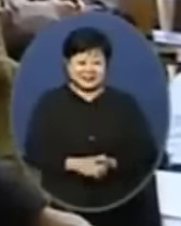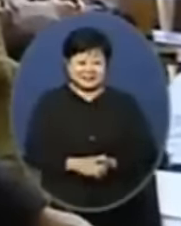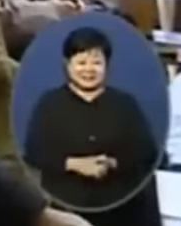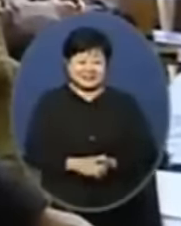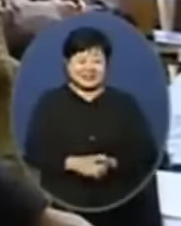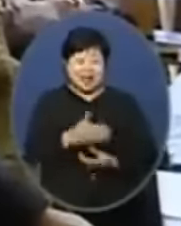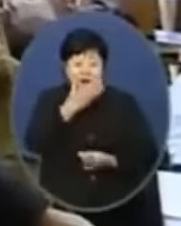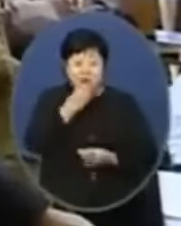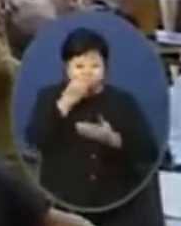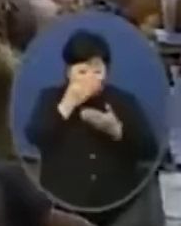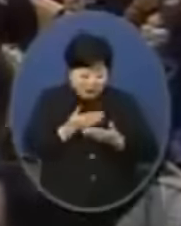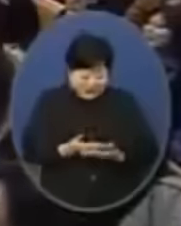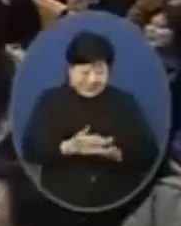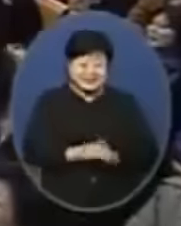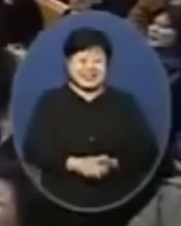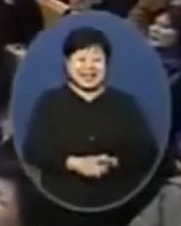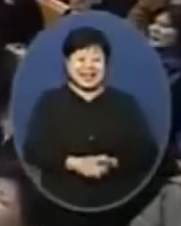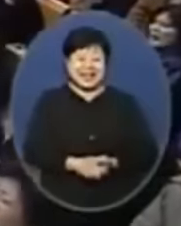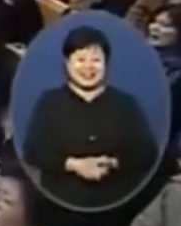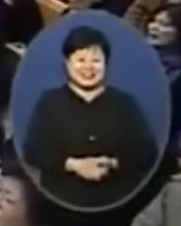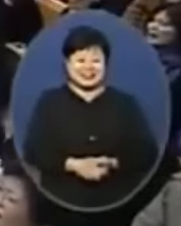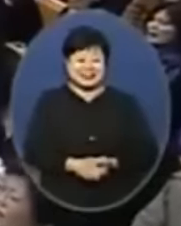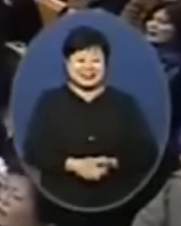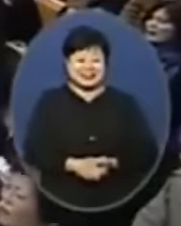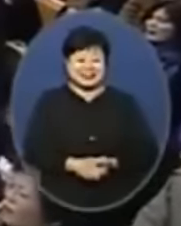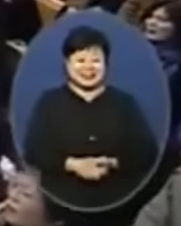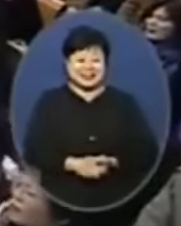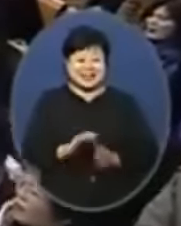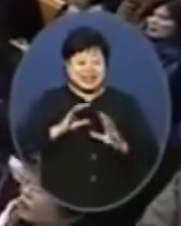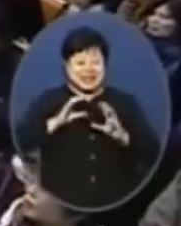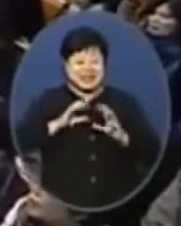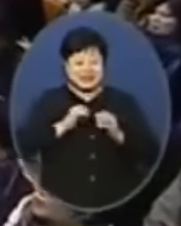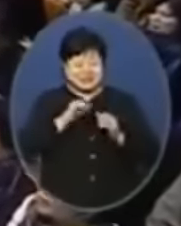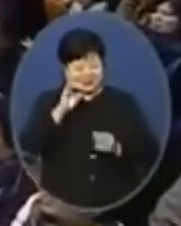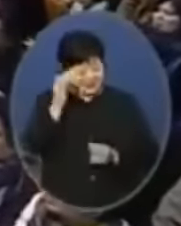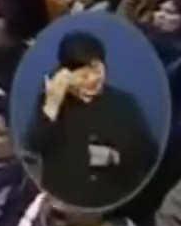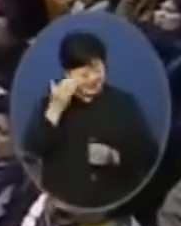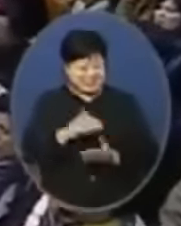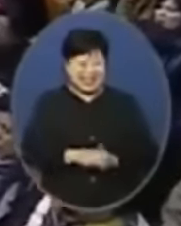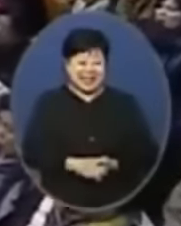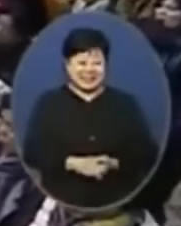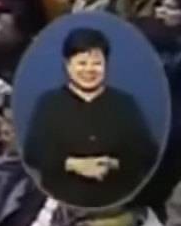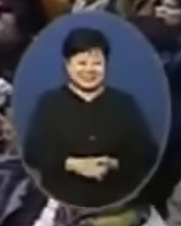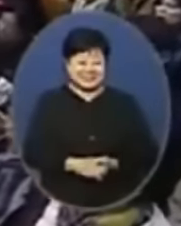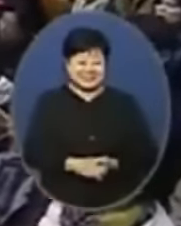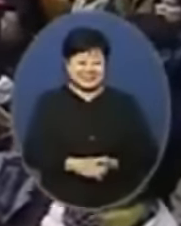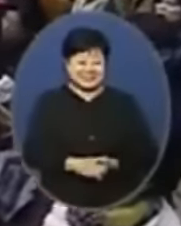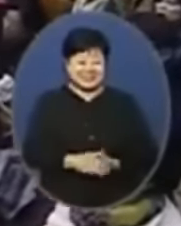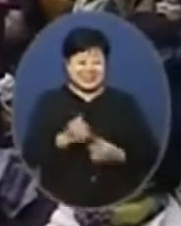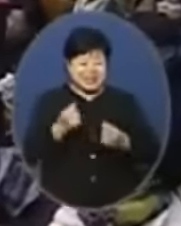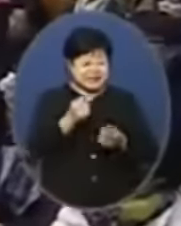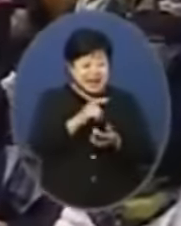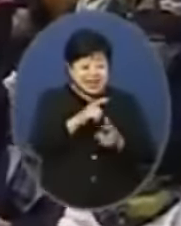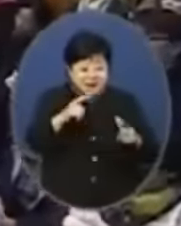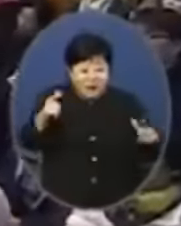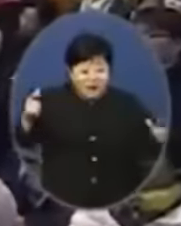나는 복을 받았습니다. 친구 백성이 되었습니다. 내 힘으로 된 것이